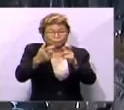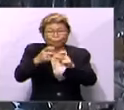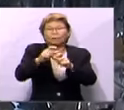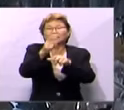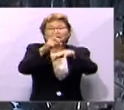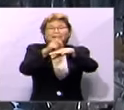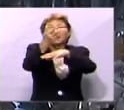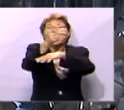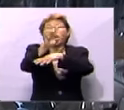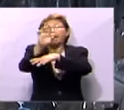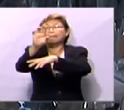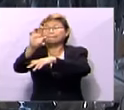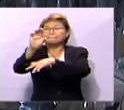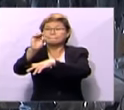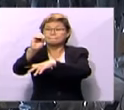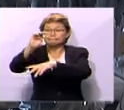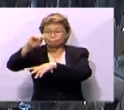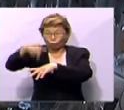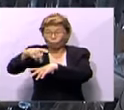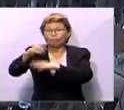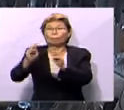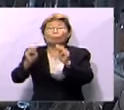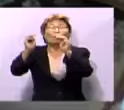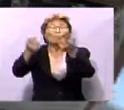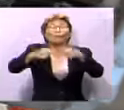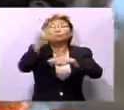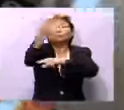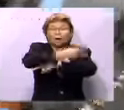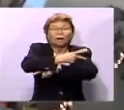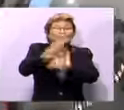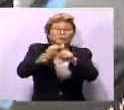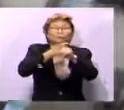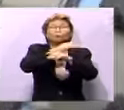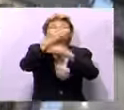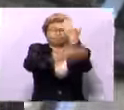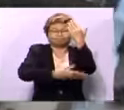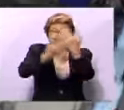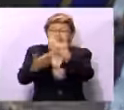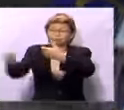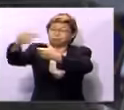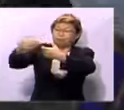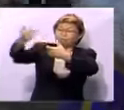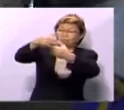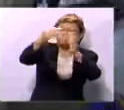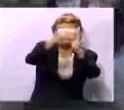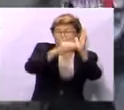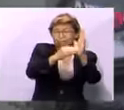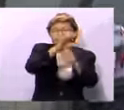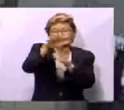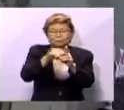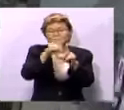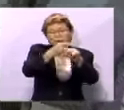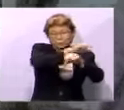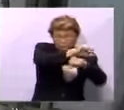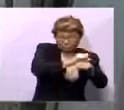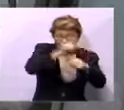MCOT Mall berlangsung selama 2 hari. Lebih 300 peniaga dari seluruh negara menyertai acara ini, termasuk dari